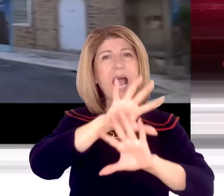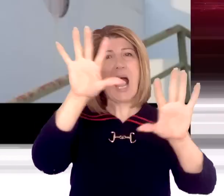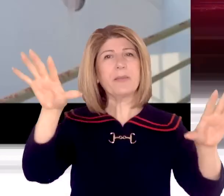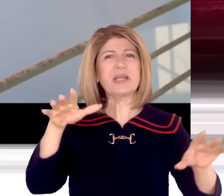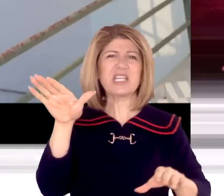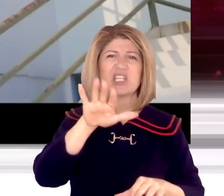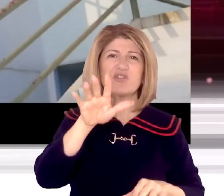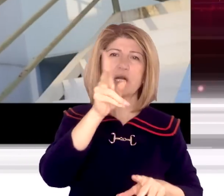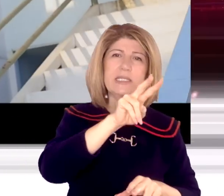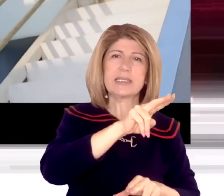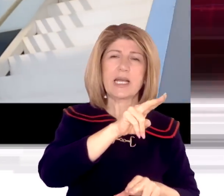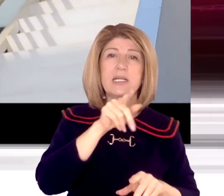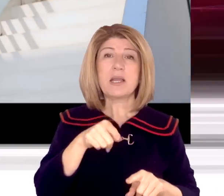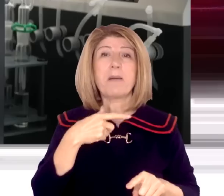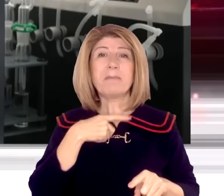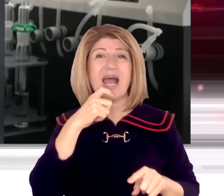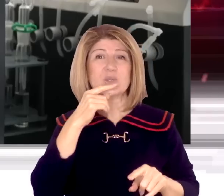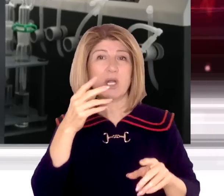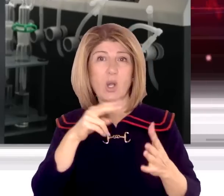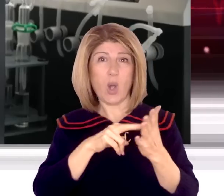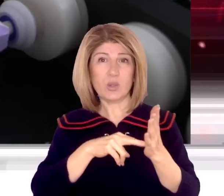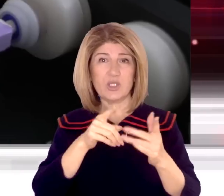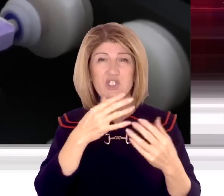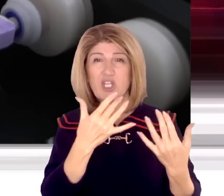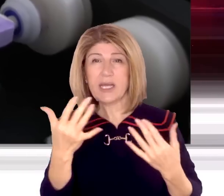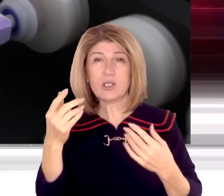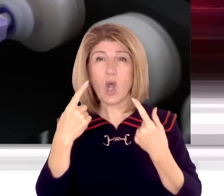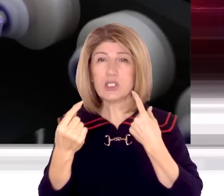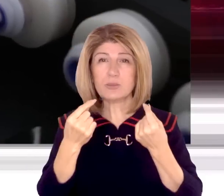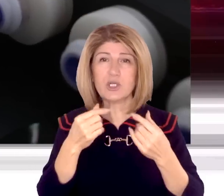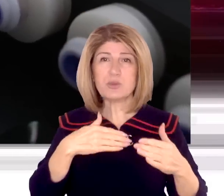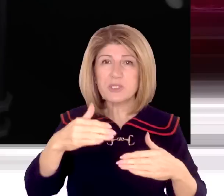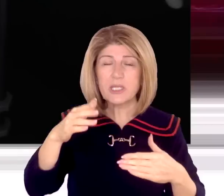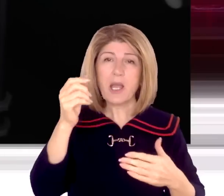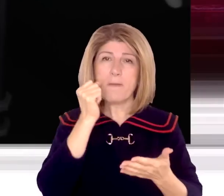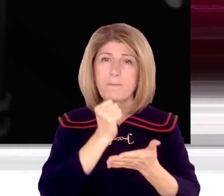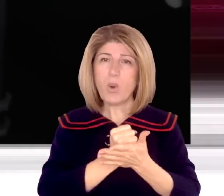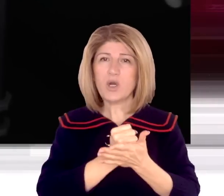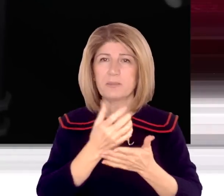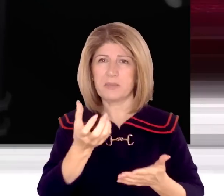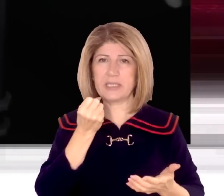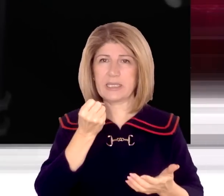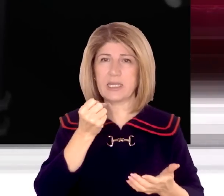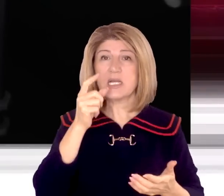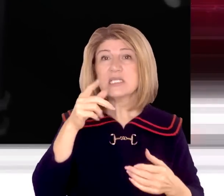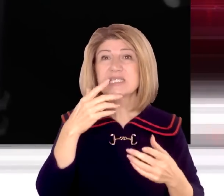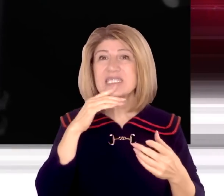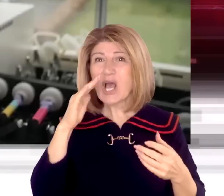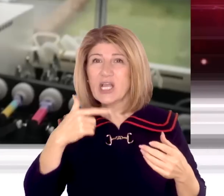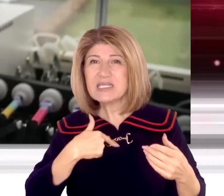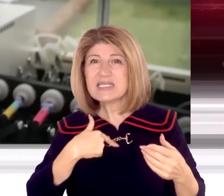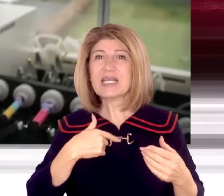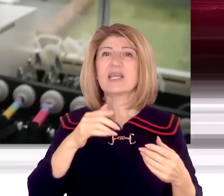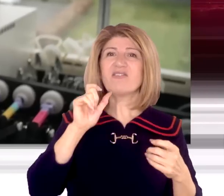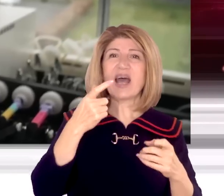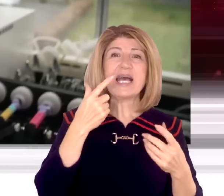برای صادرات. محصول قانونی بعد از گذشتن از چندین آزمایش مهر تایید میگیره. سایز مخزن درست